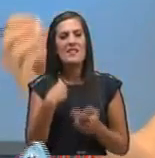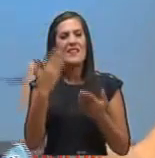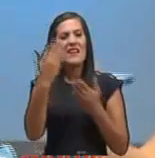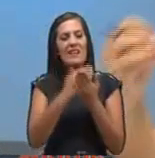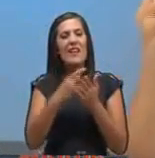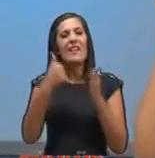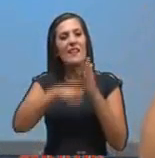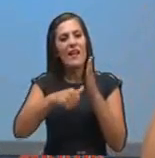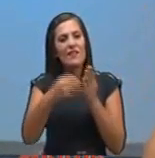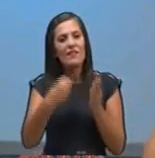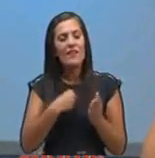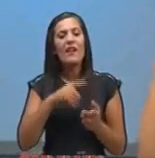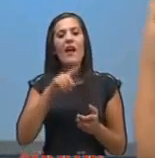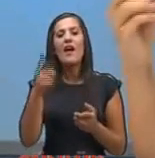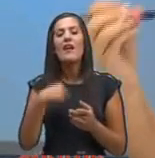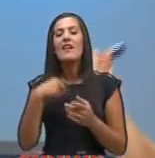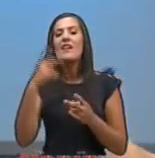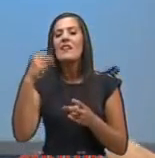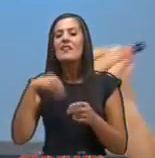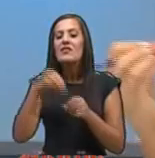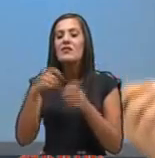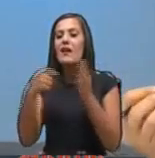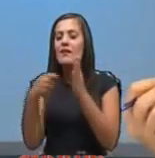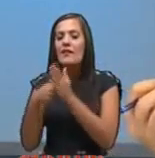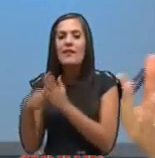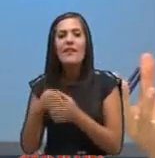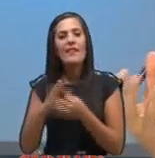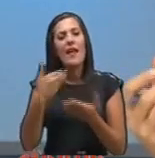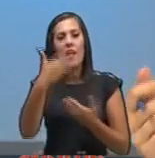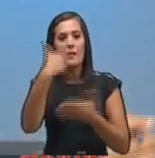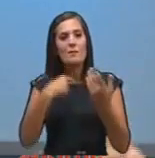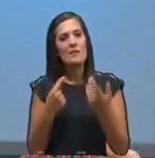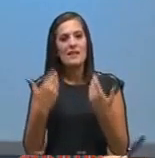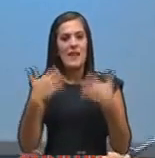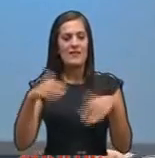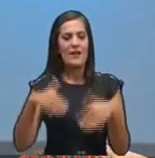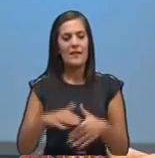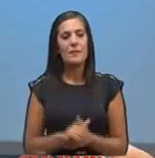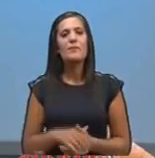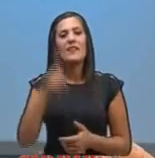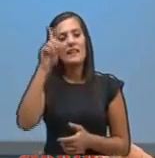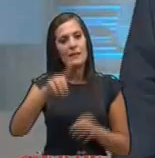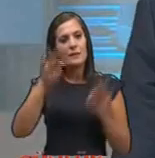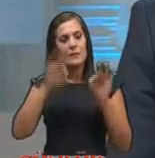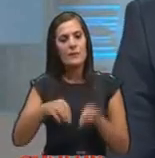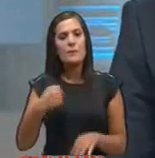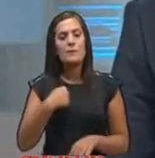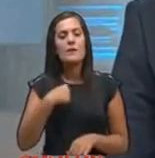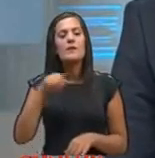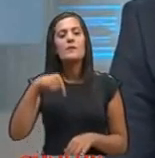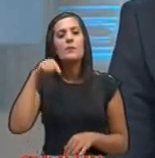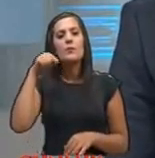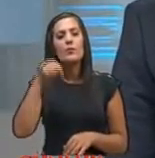detaylı tarih de verin. Hangi eserleri izleyeceğiz, dinleyeceğiz bunları anlatın. Heyecanlanalım evet. Biraz. İlk önce şöyle başlayalım. Biz